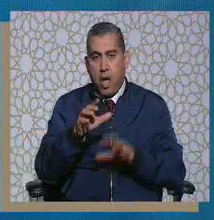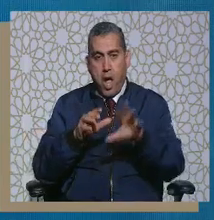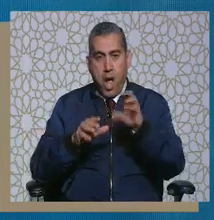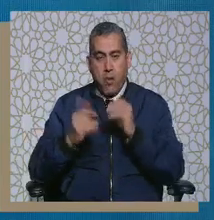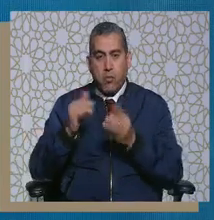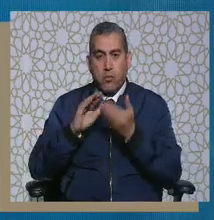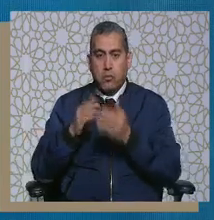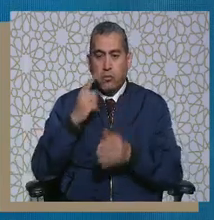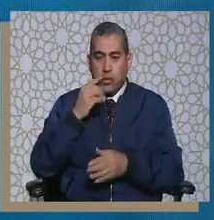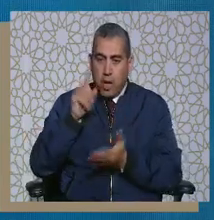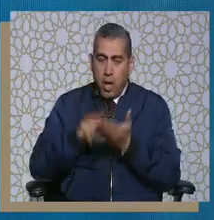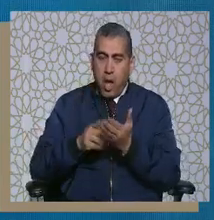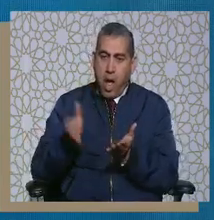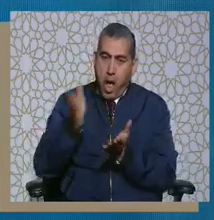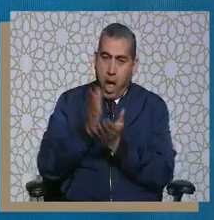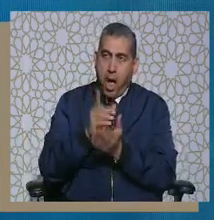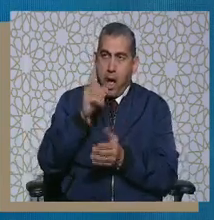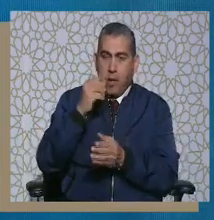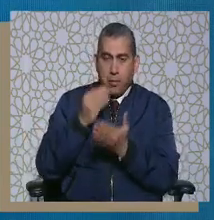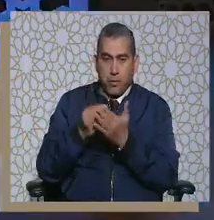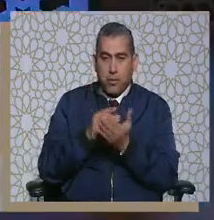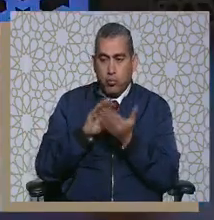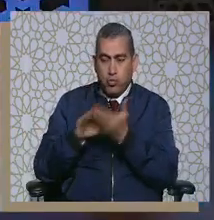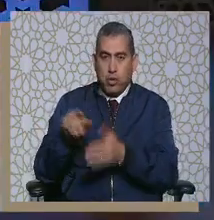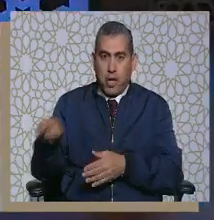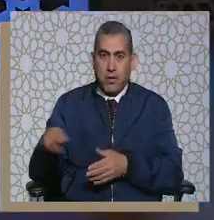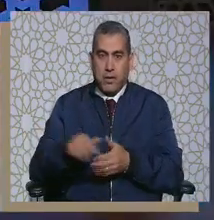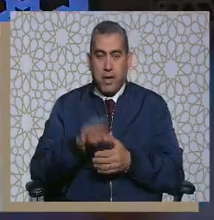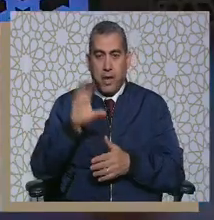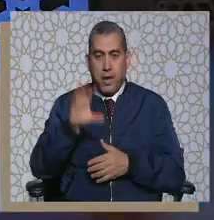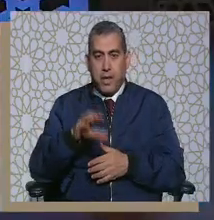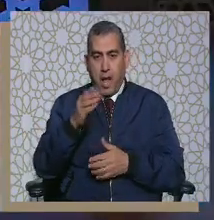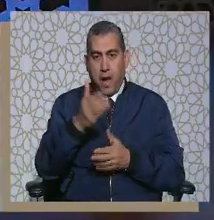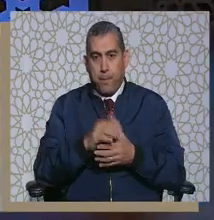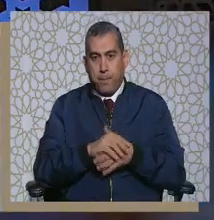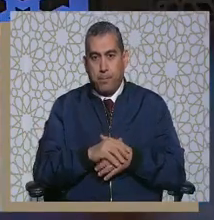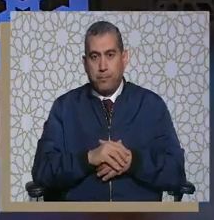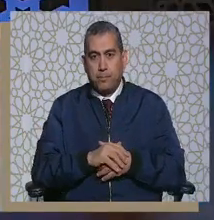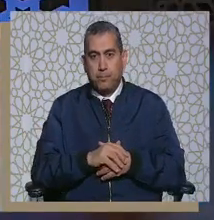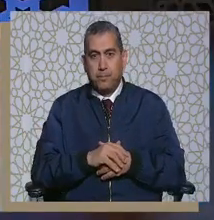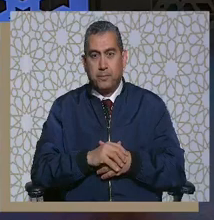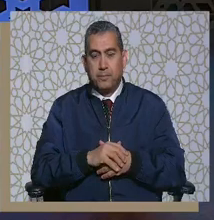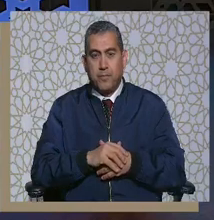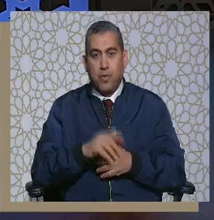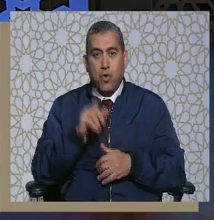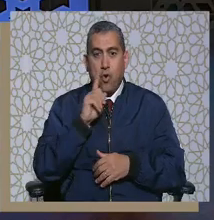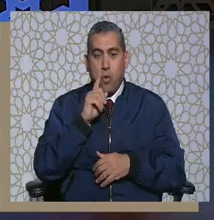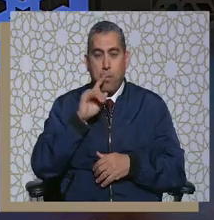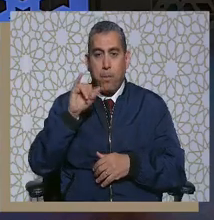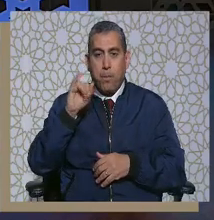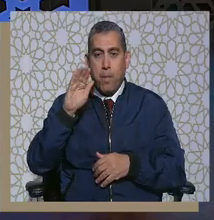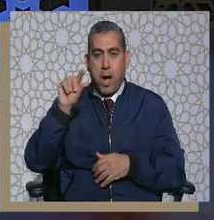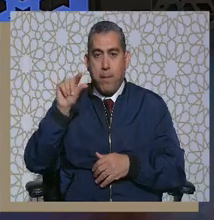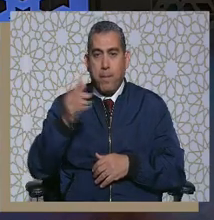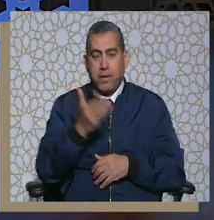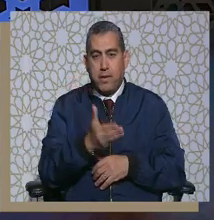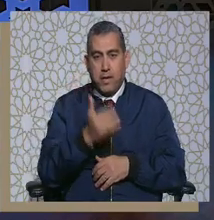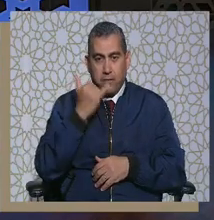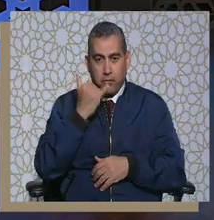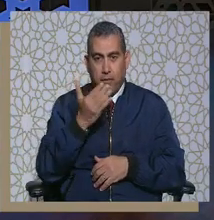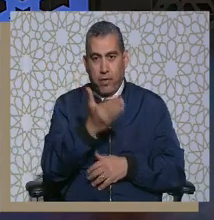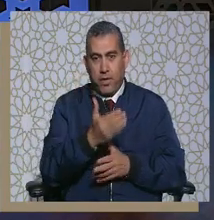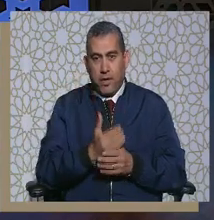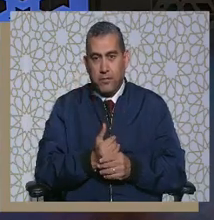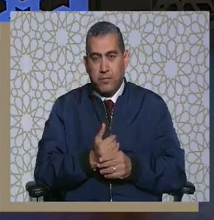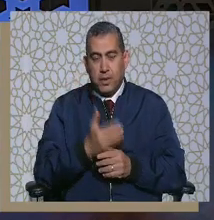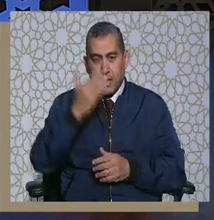واللي يستحقوا ان انتم تساعدوهم نعم السيده ام محمد تتفضل